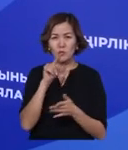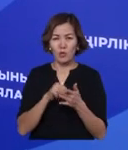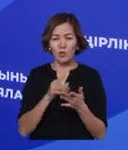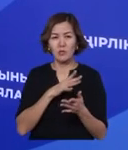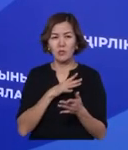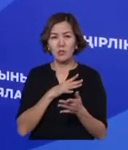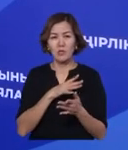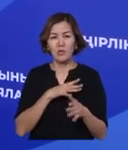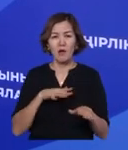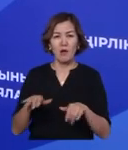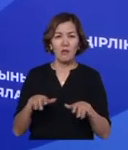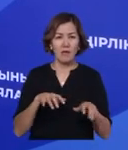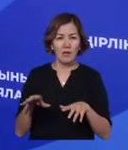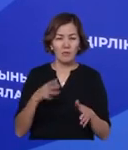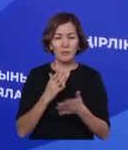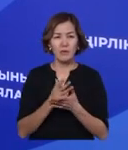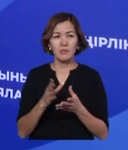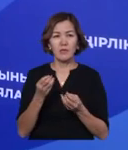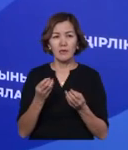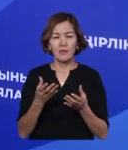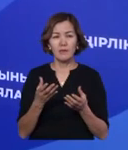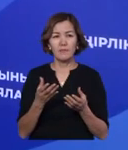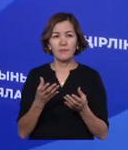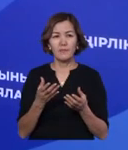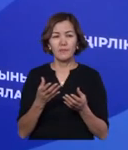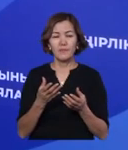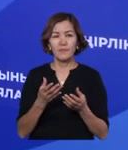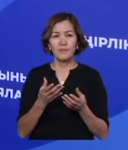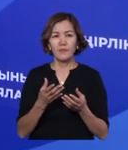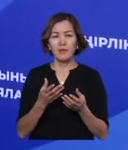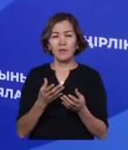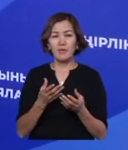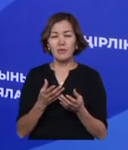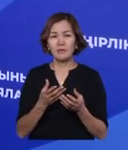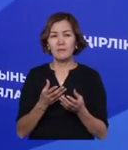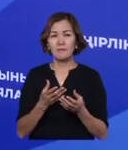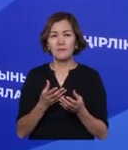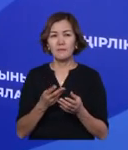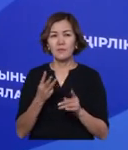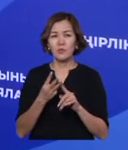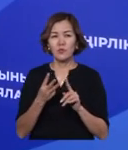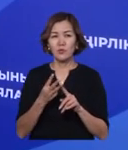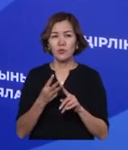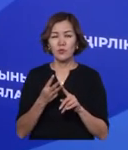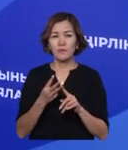сондай алаяқтықпен жайы тағда қарастырсақ, оны бізде үшіншісі